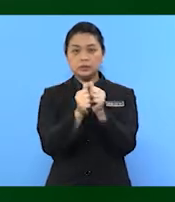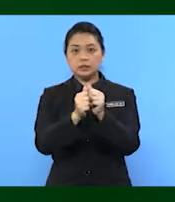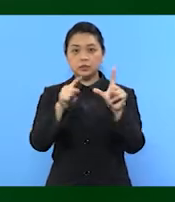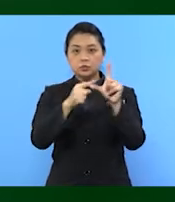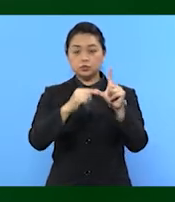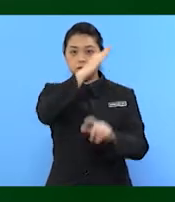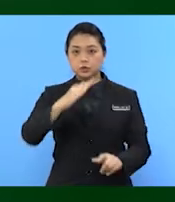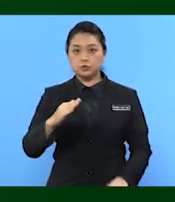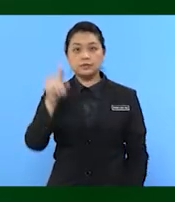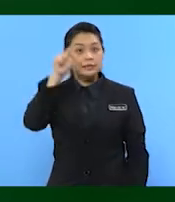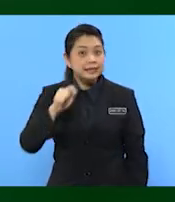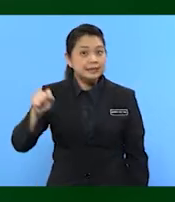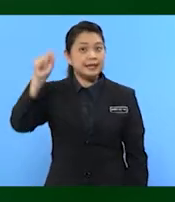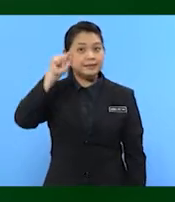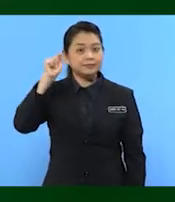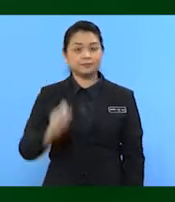tirus teta.